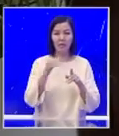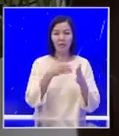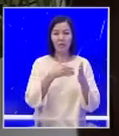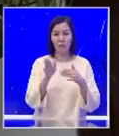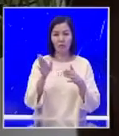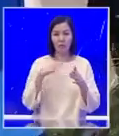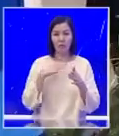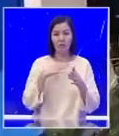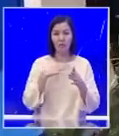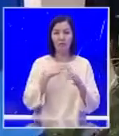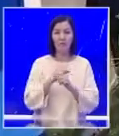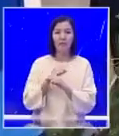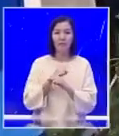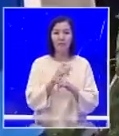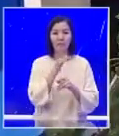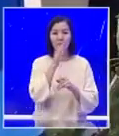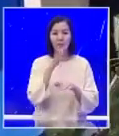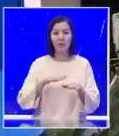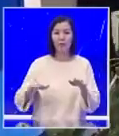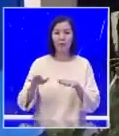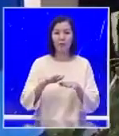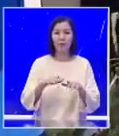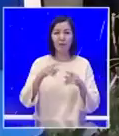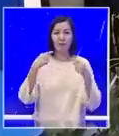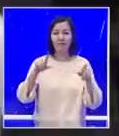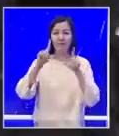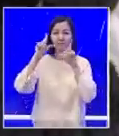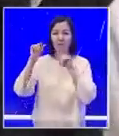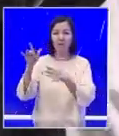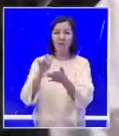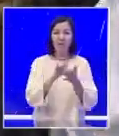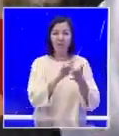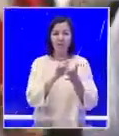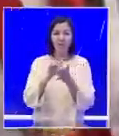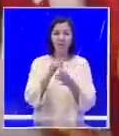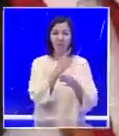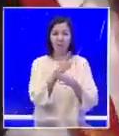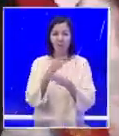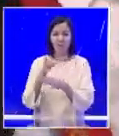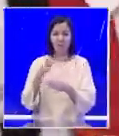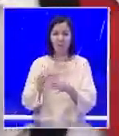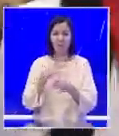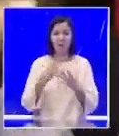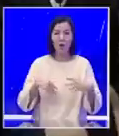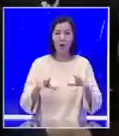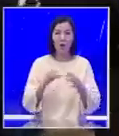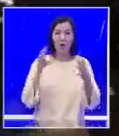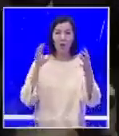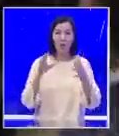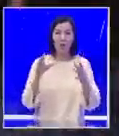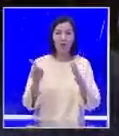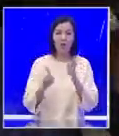болатын. Ал демалыс кезінде балалар өңірден тыс жерлерге экскурсия жасауға тыйым салынады. Қоғамдық көліктерде де